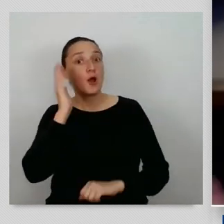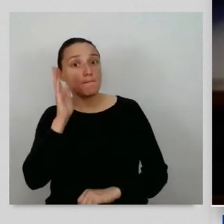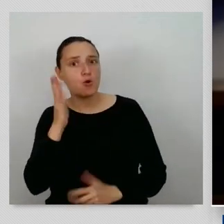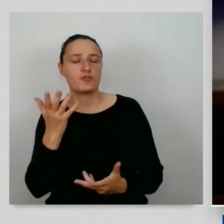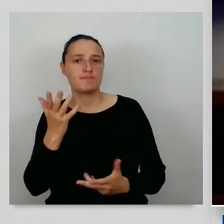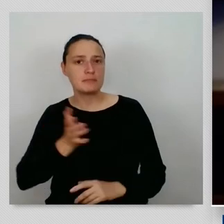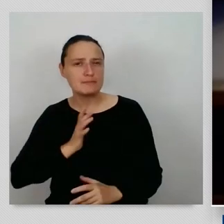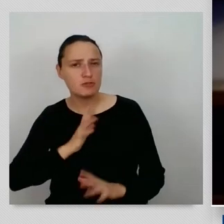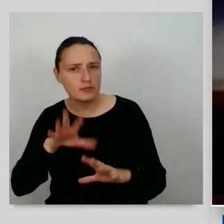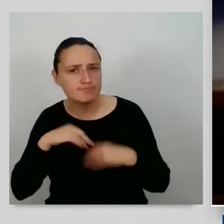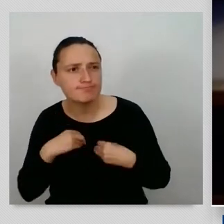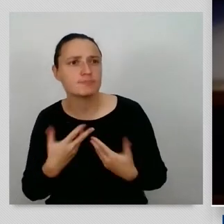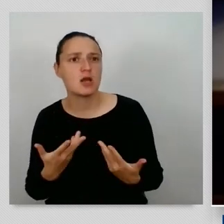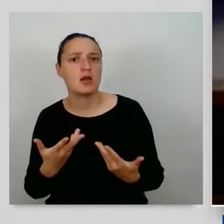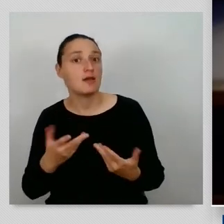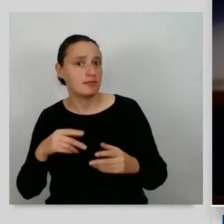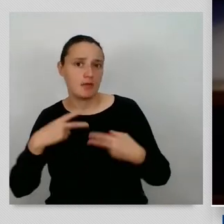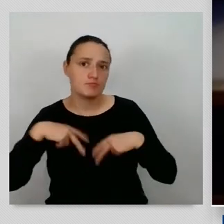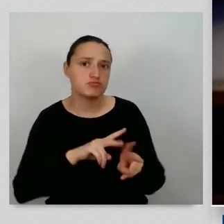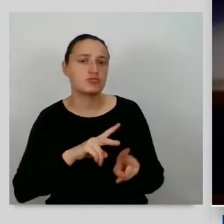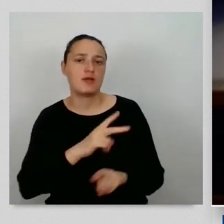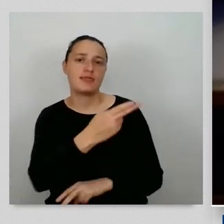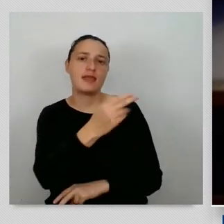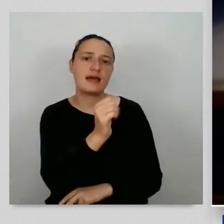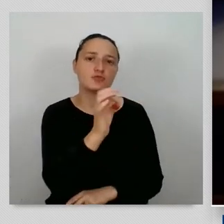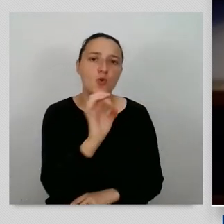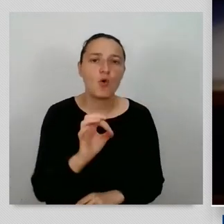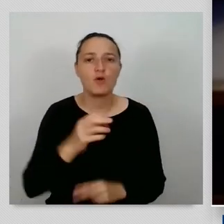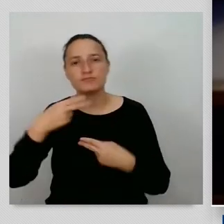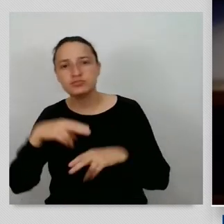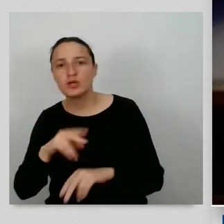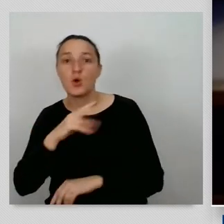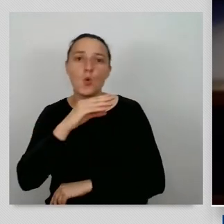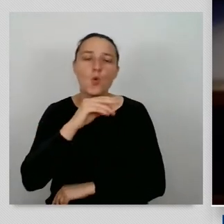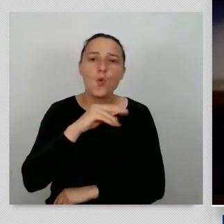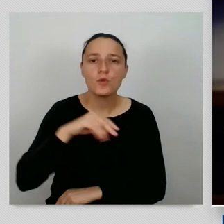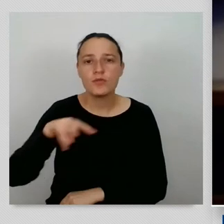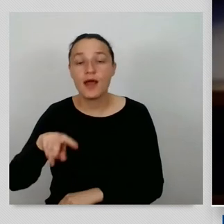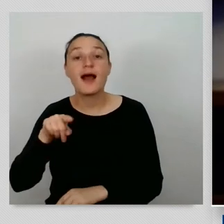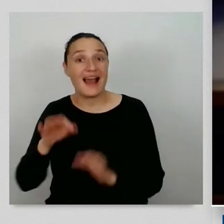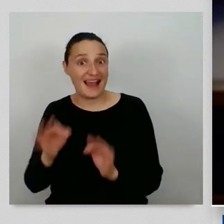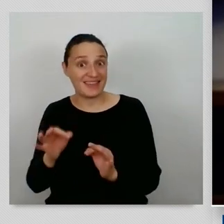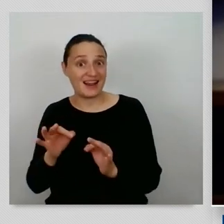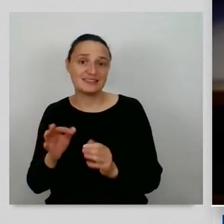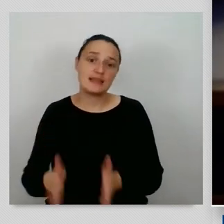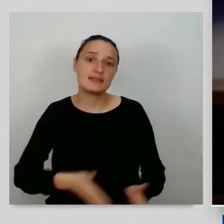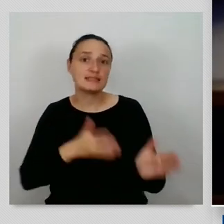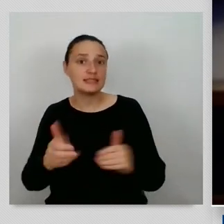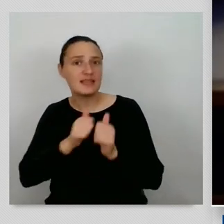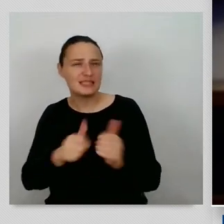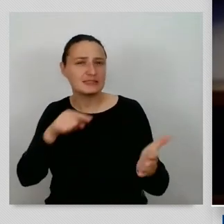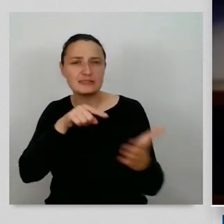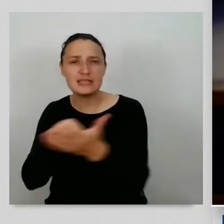zapewnienie bezpieczeństwa, jaką było przynależność czy do NATO, czy do Unii Europejskiej, a teraz tymi wyzwaniami tylko już globalnymi to jest wejście w zupełnie